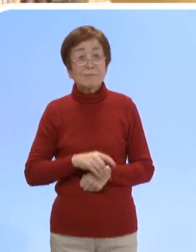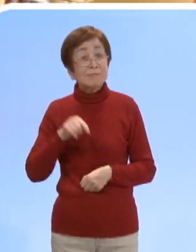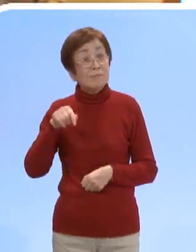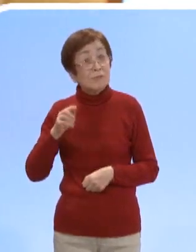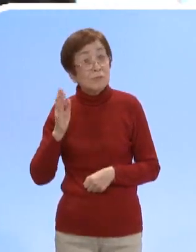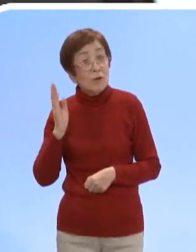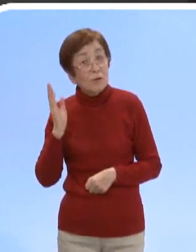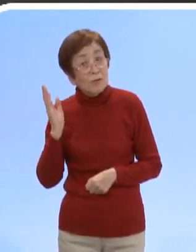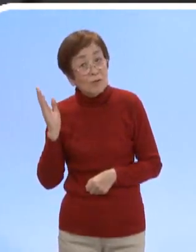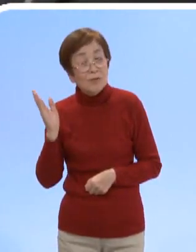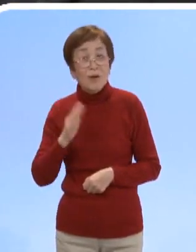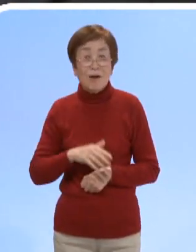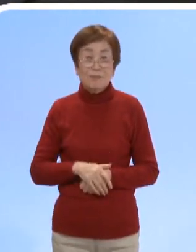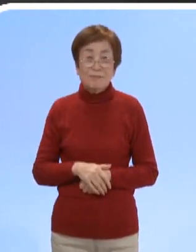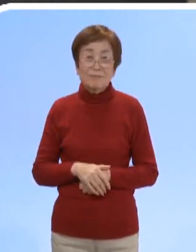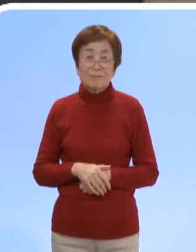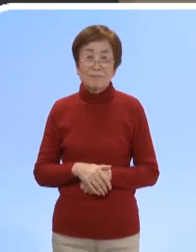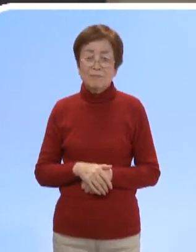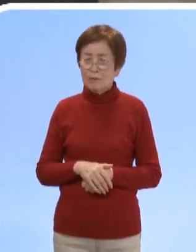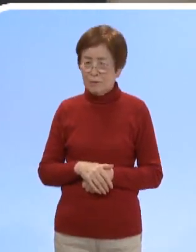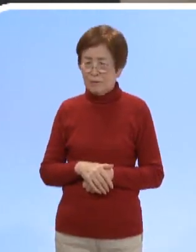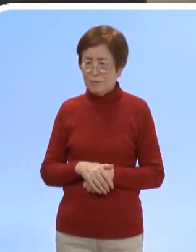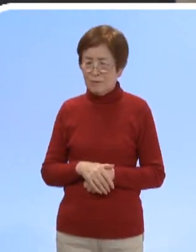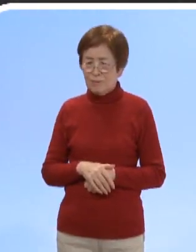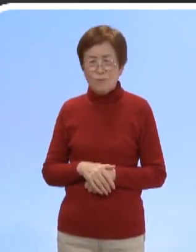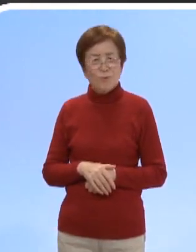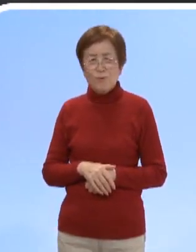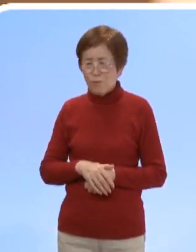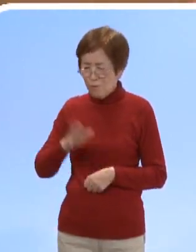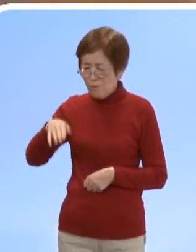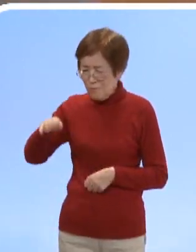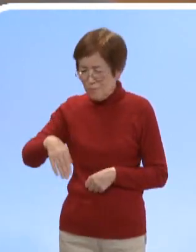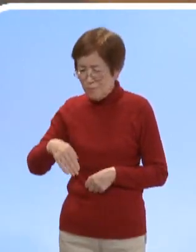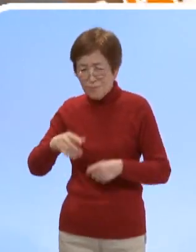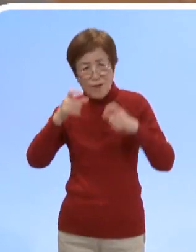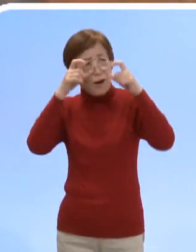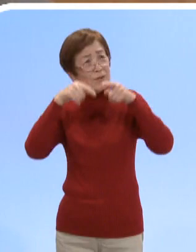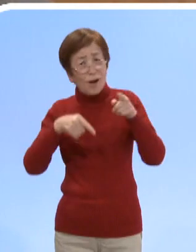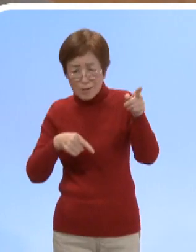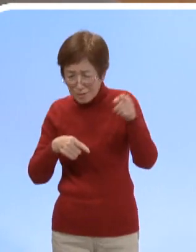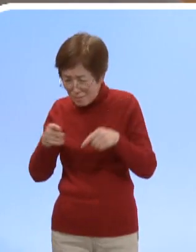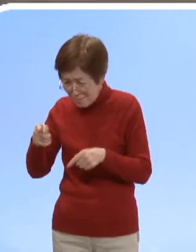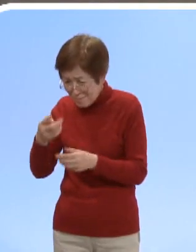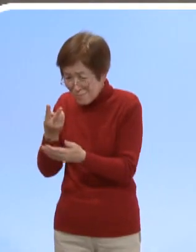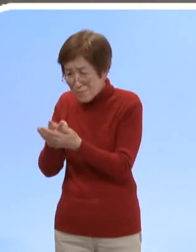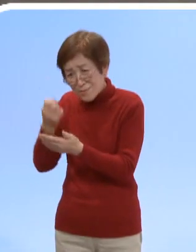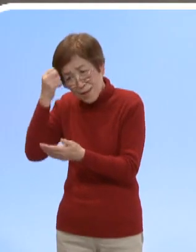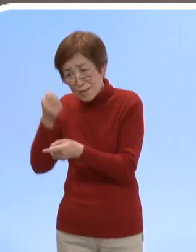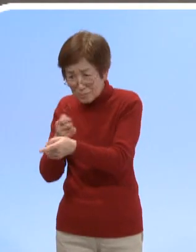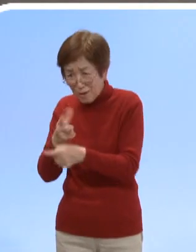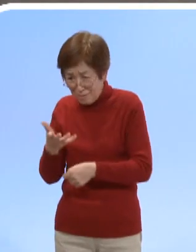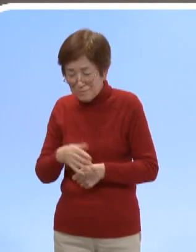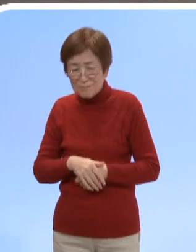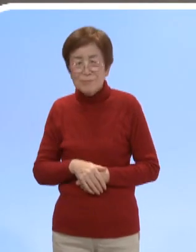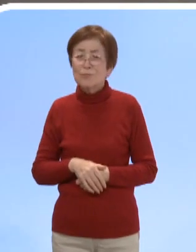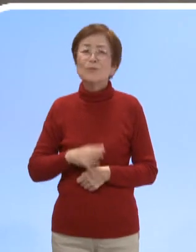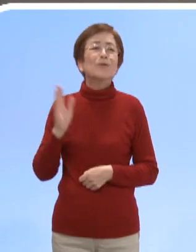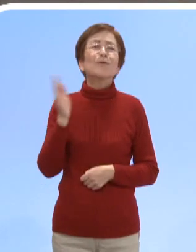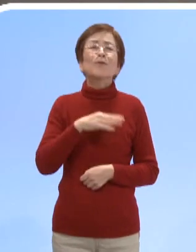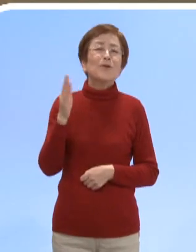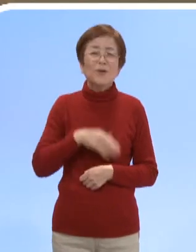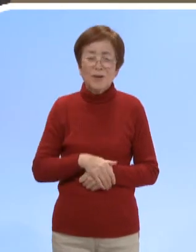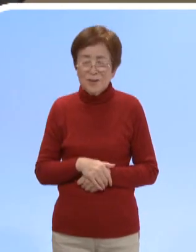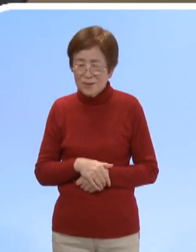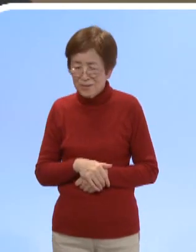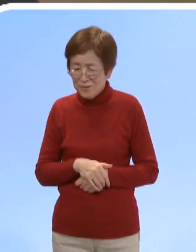あ、ちょっと、 うん、 赤坂さん、 うん、 ロケ中に寝てたらあかんよ。 いや違うわ。ずっと喋ってたや